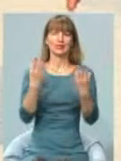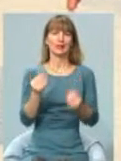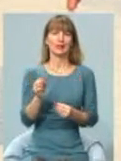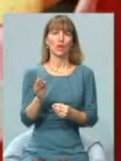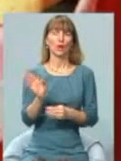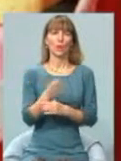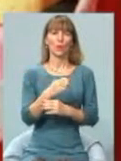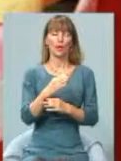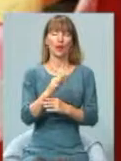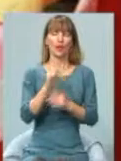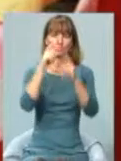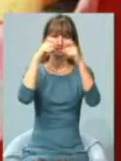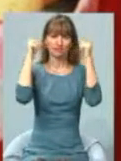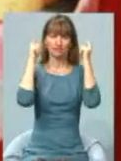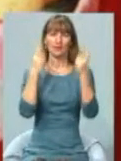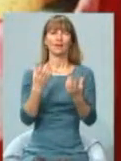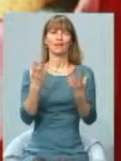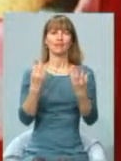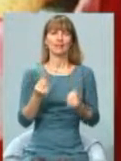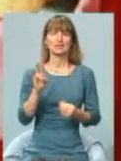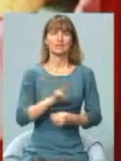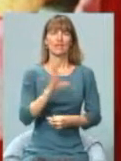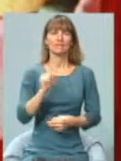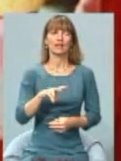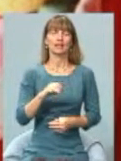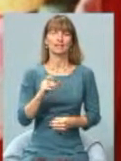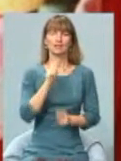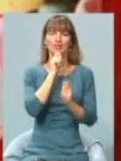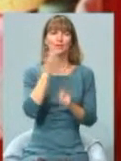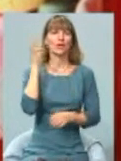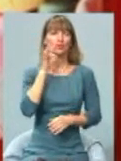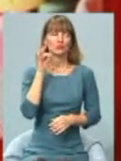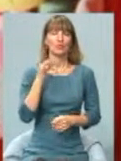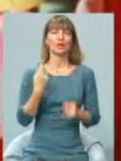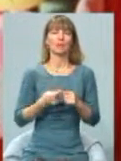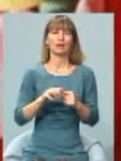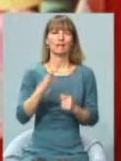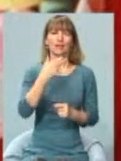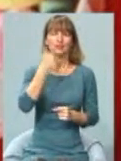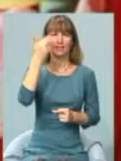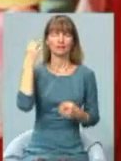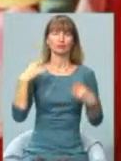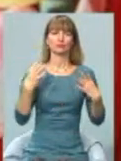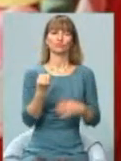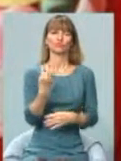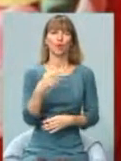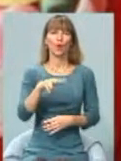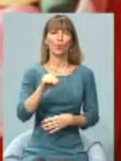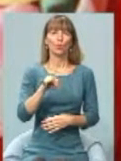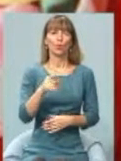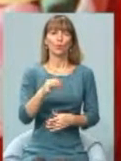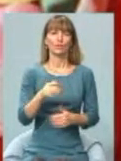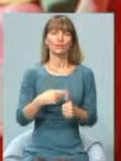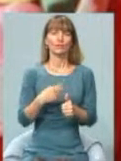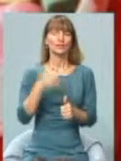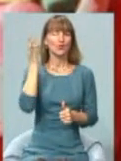зав'язаними очима. Італійці у День Святого Валентина дарують коханим солодощі. Тому в Італії свято 14 лютого